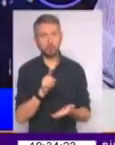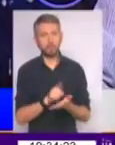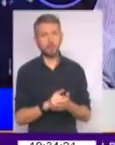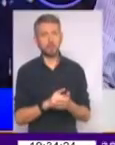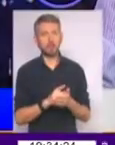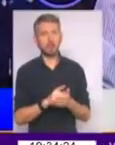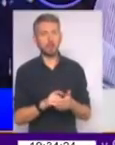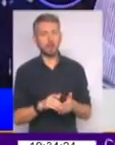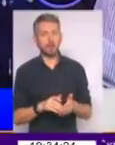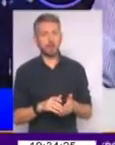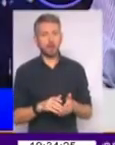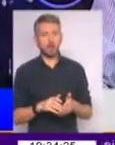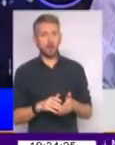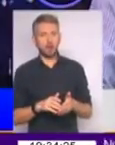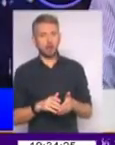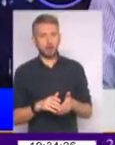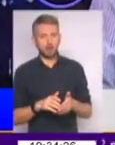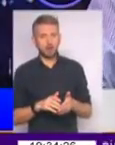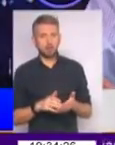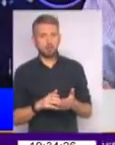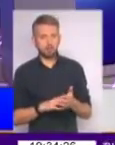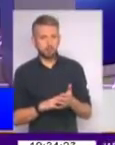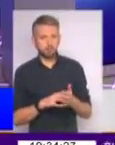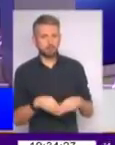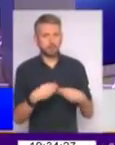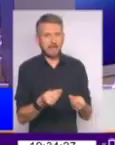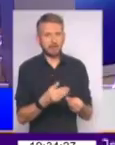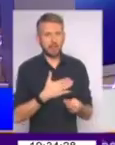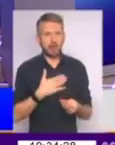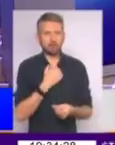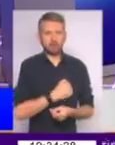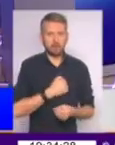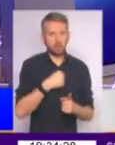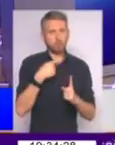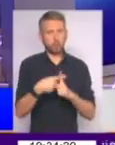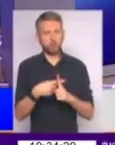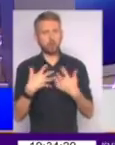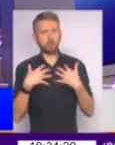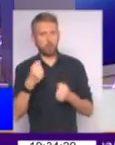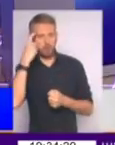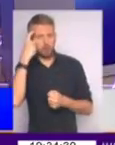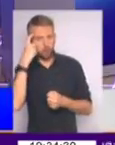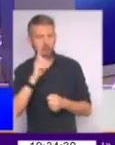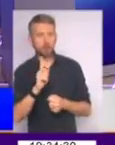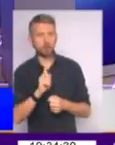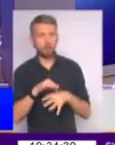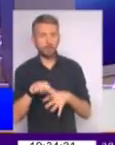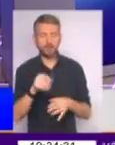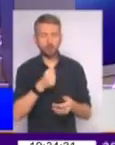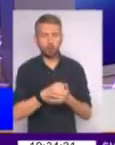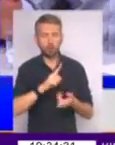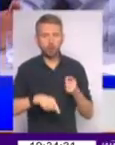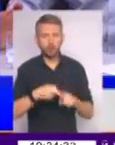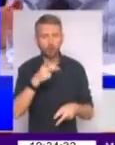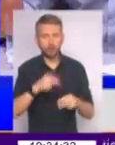представити нашій злісті здоровий глузд, щоб довести все до логічного кінця, щоб він не мав права